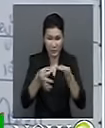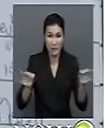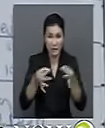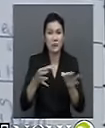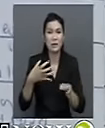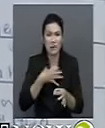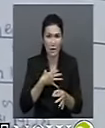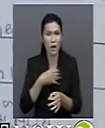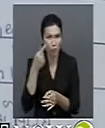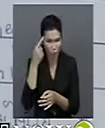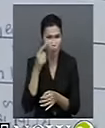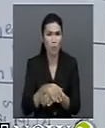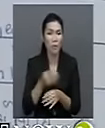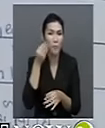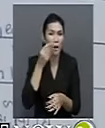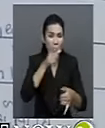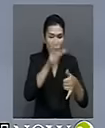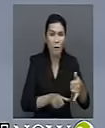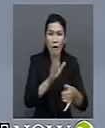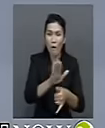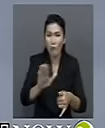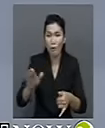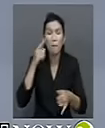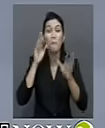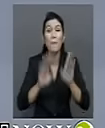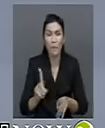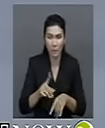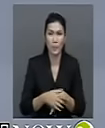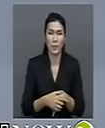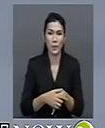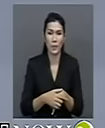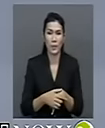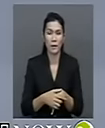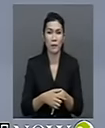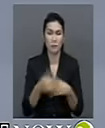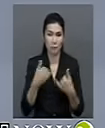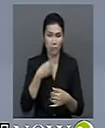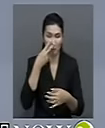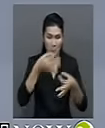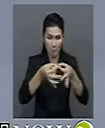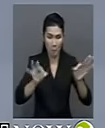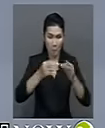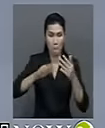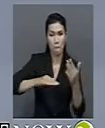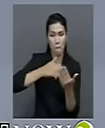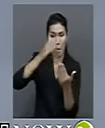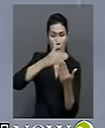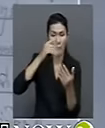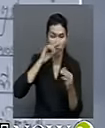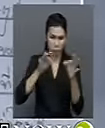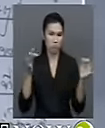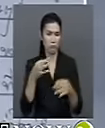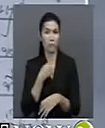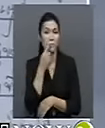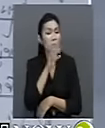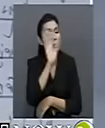ก็ต้องการอยากจะรู้แหละฮะว่าที่บ้านของเด็กแต่ละคนเนี่ยเป็นยังไงนะครับพอเห็นคำขึ้นต้นคุณครูก็สอบถามน้องป